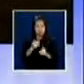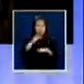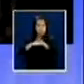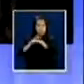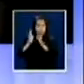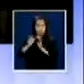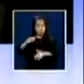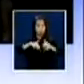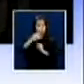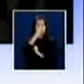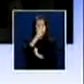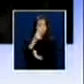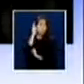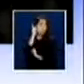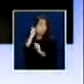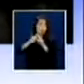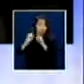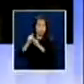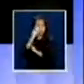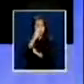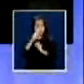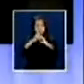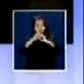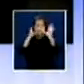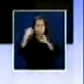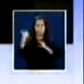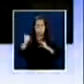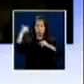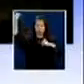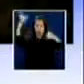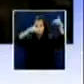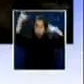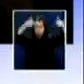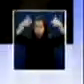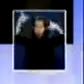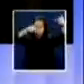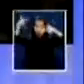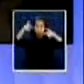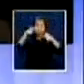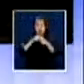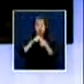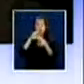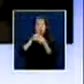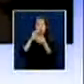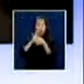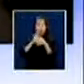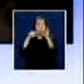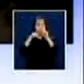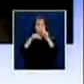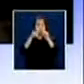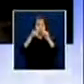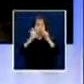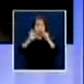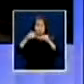ครับว่าในช่วงนั้นเนี่ยมีการยิง M79 เข้ามาในพื้นที่บริเวณที่มีการตั้งด่านอยู่เนี่ยมากก